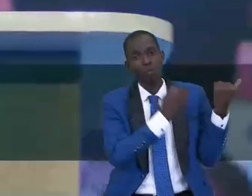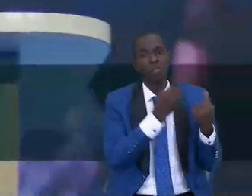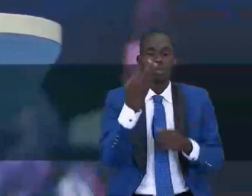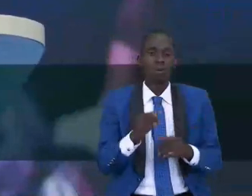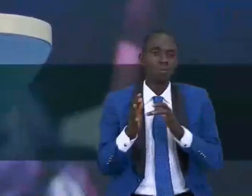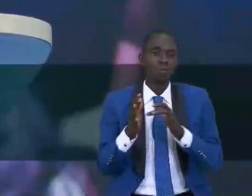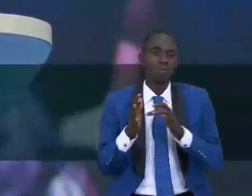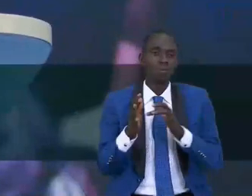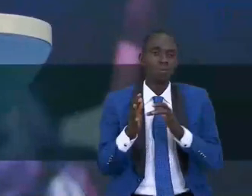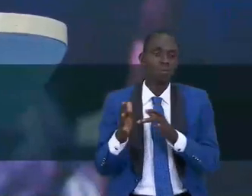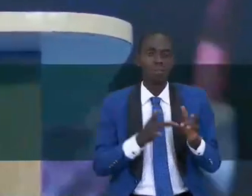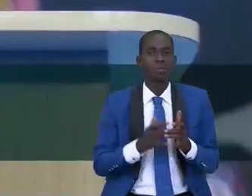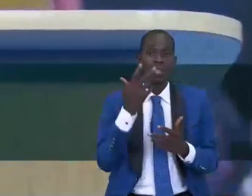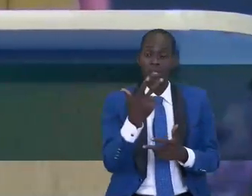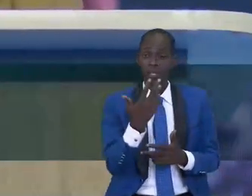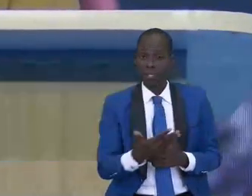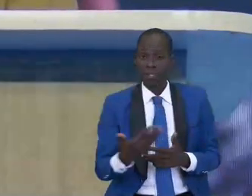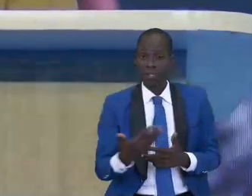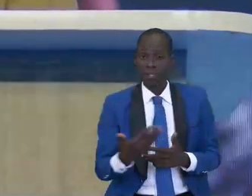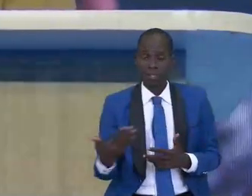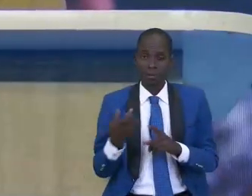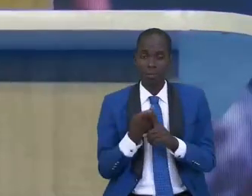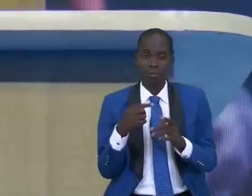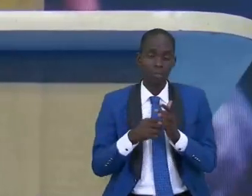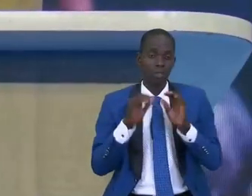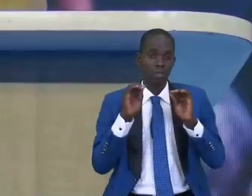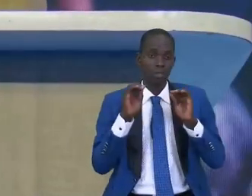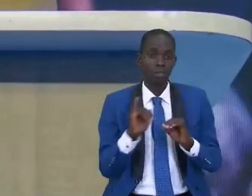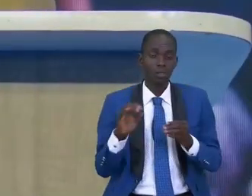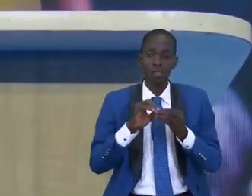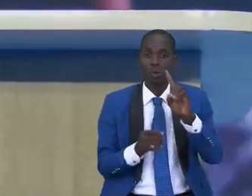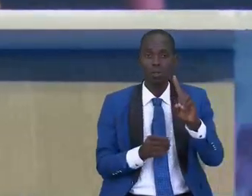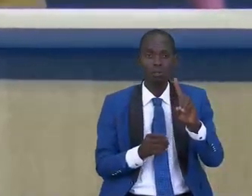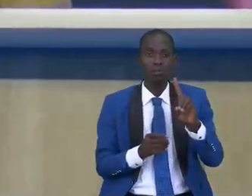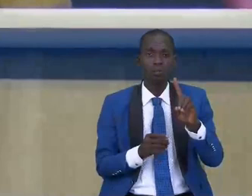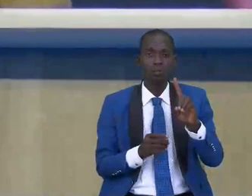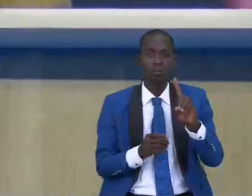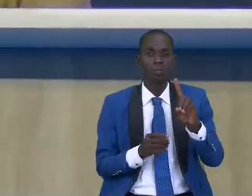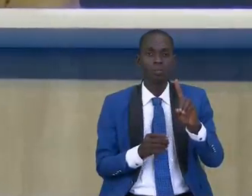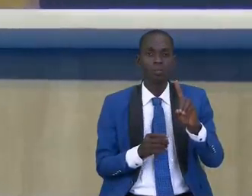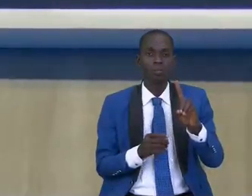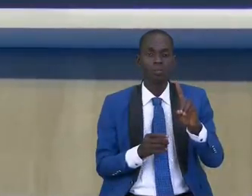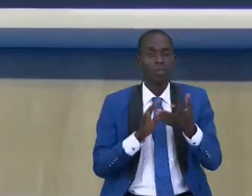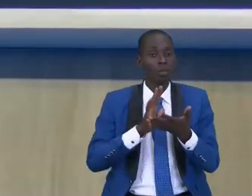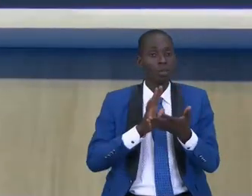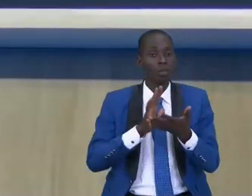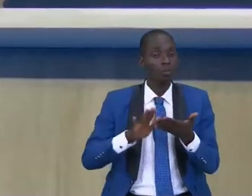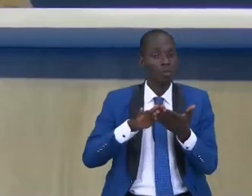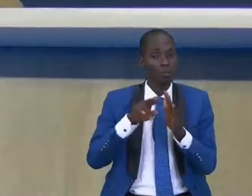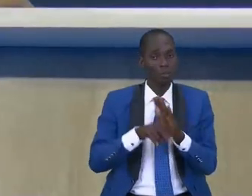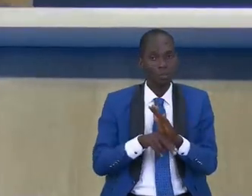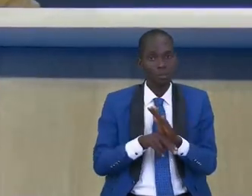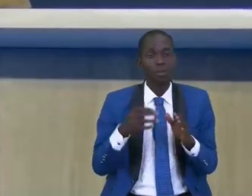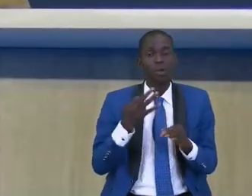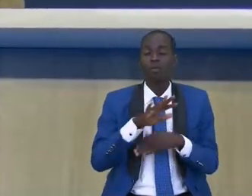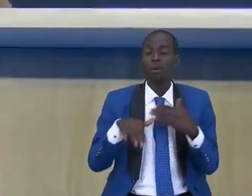fondamentales de la foi de Jésus. Nous allons voir trois points. Numéro un, le pardon